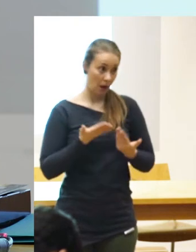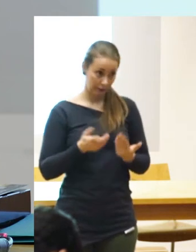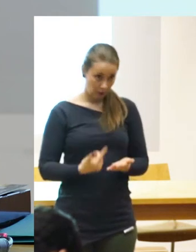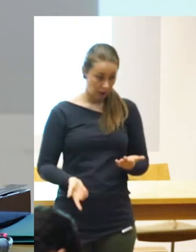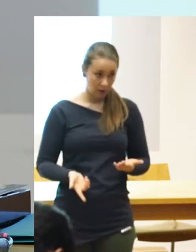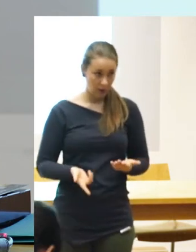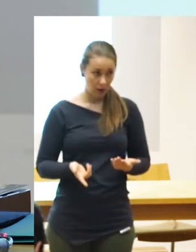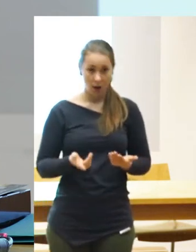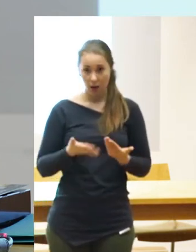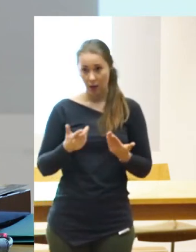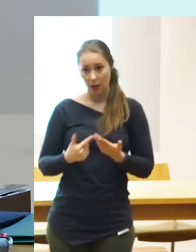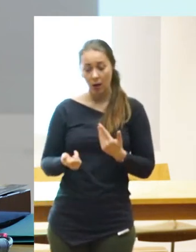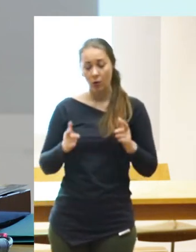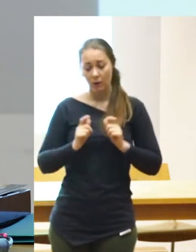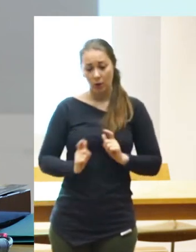protože